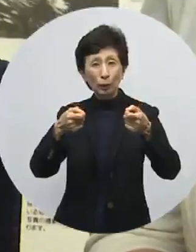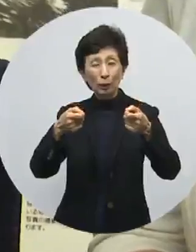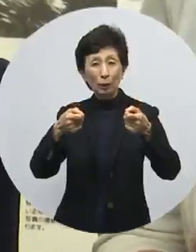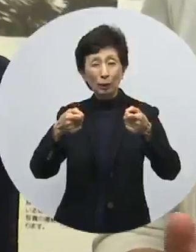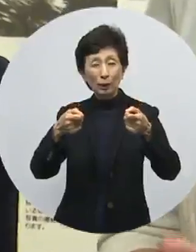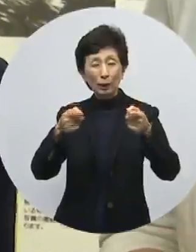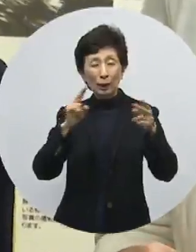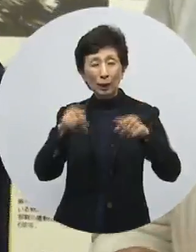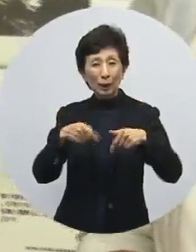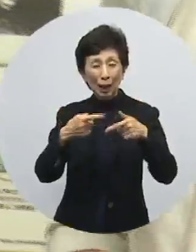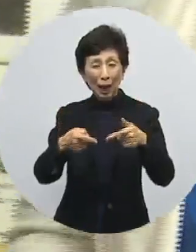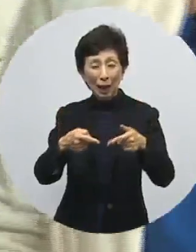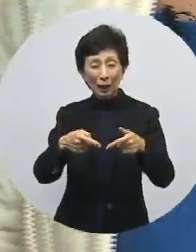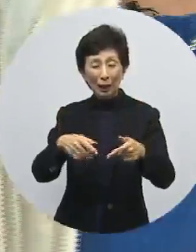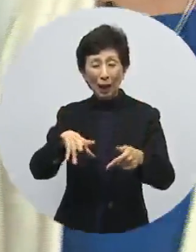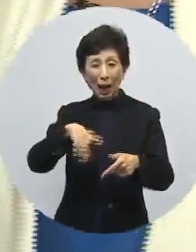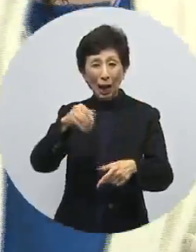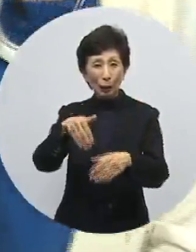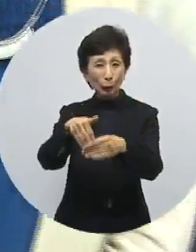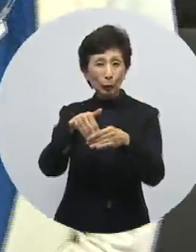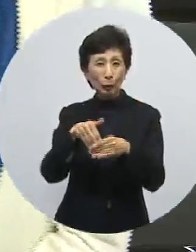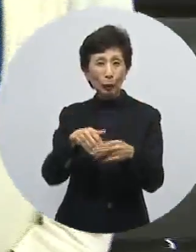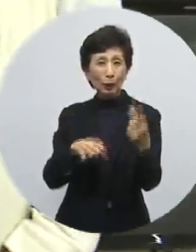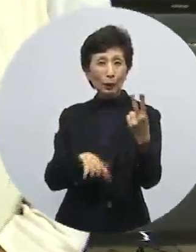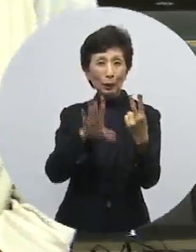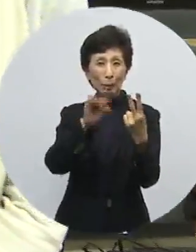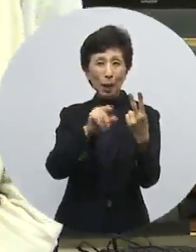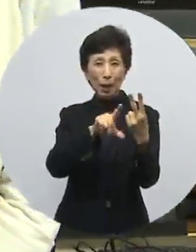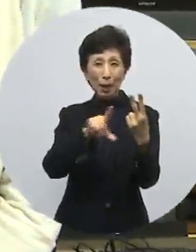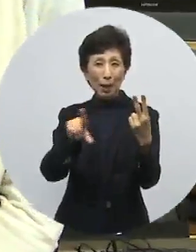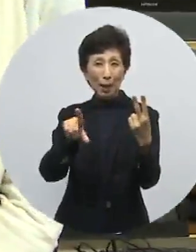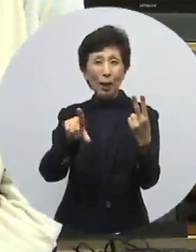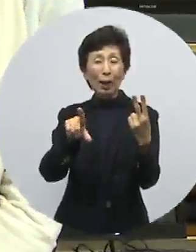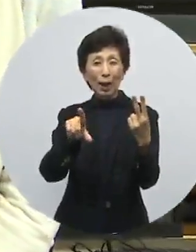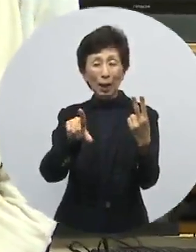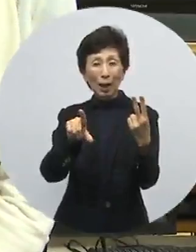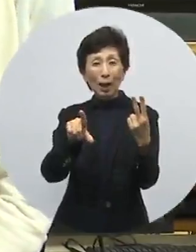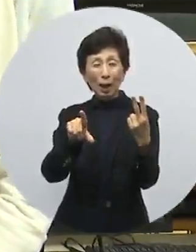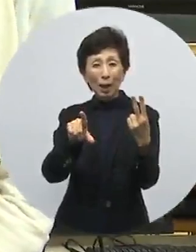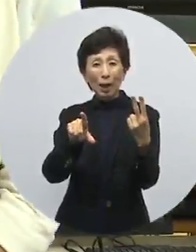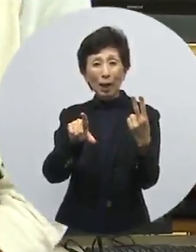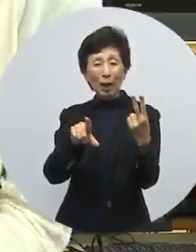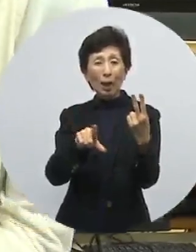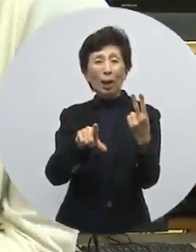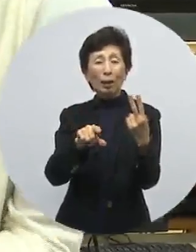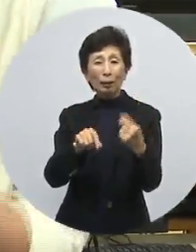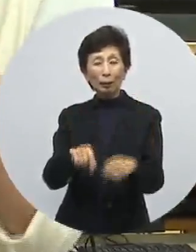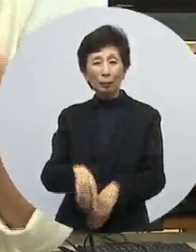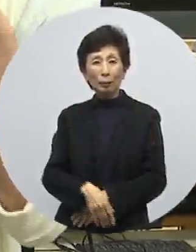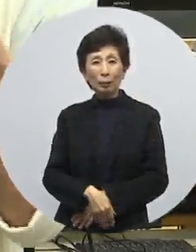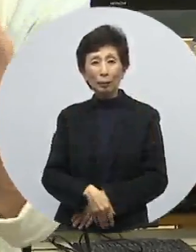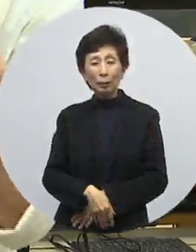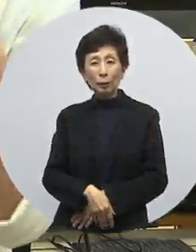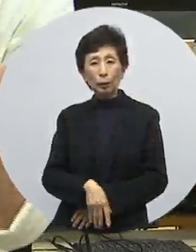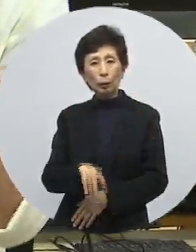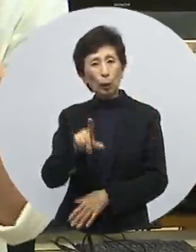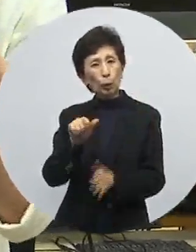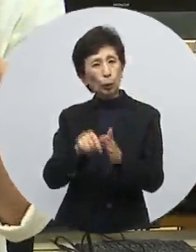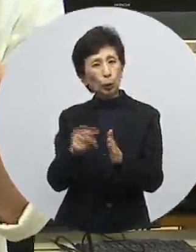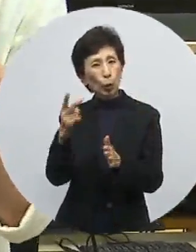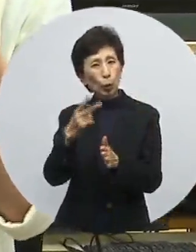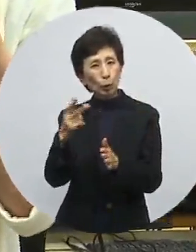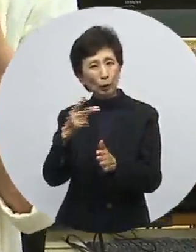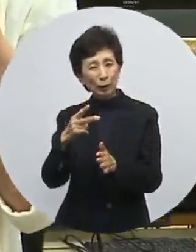が 月給、初任給 2万円ぐらいが、はい、まあ、基準だった時ですよね。 そうすると結構高級なスポーツ